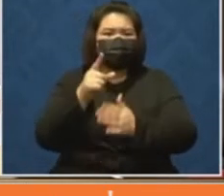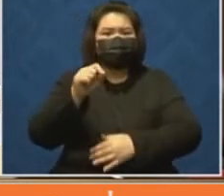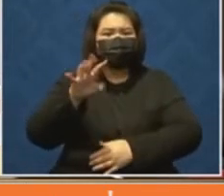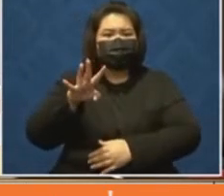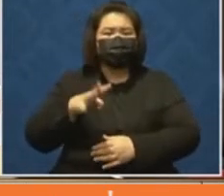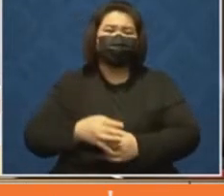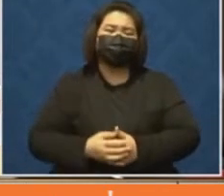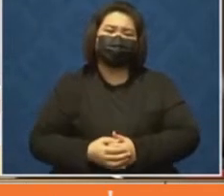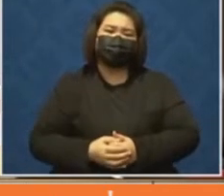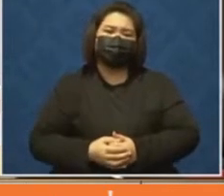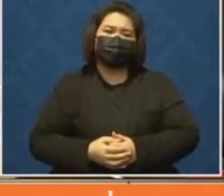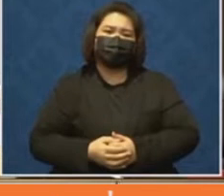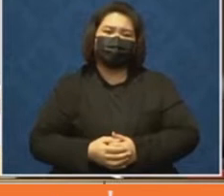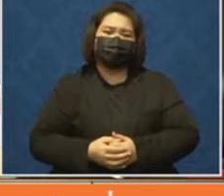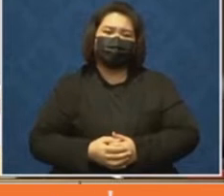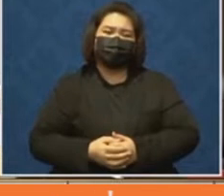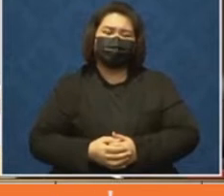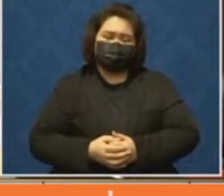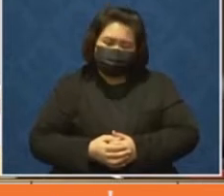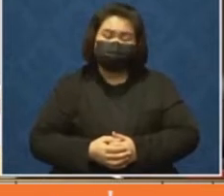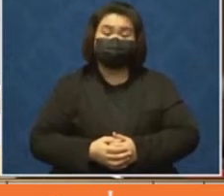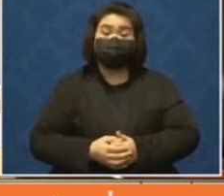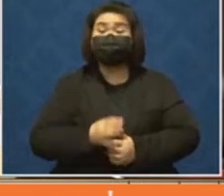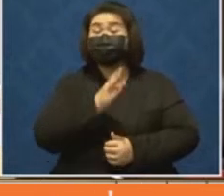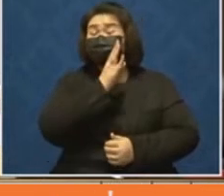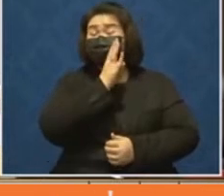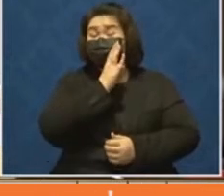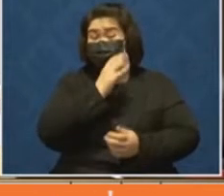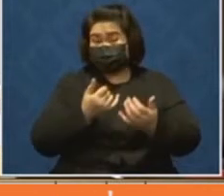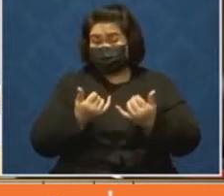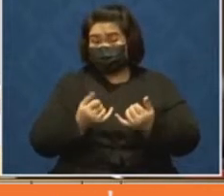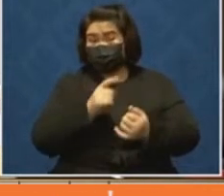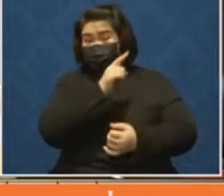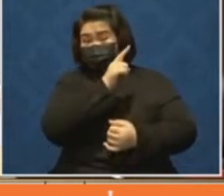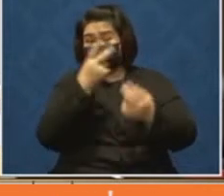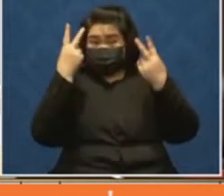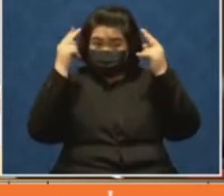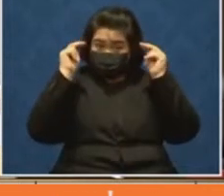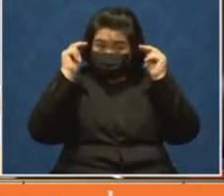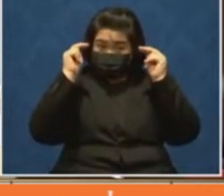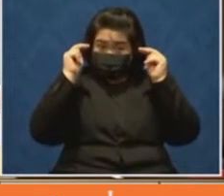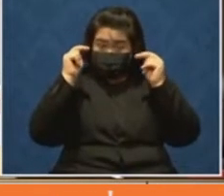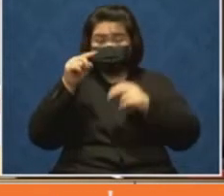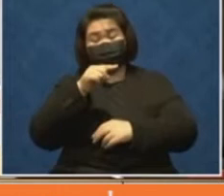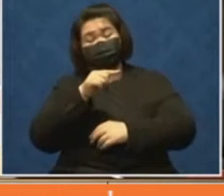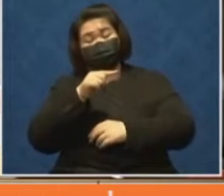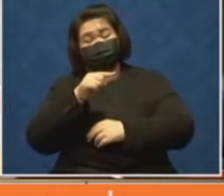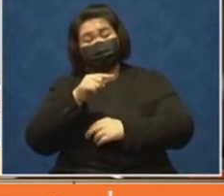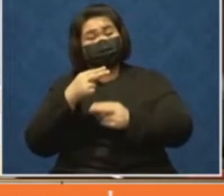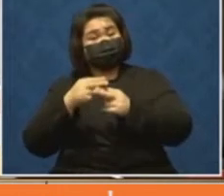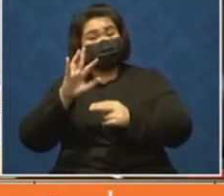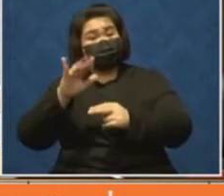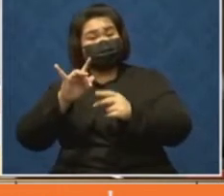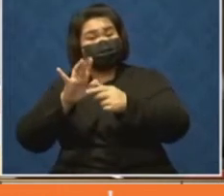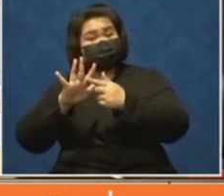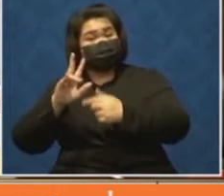ตลอด 24 ชั่โงเปลี่ยนมือถือประชาชนเป็เคื่องสอดแนม็เครื่องมอติดตามตัวเครื่องด